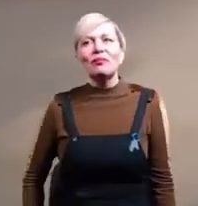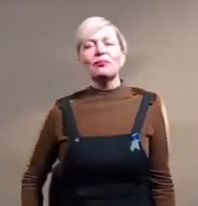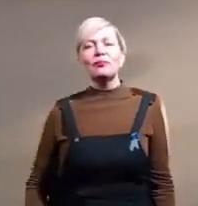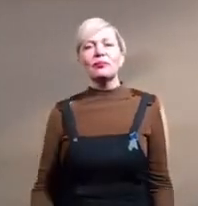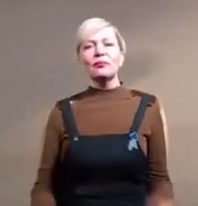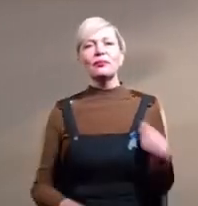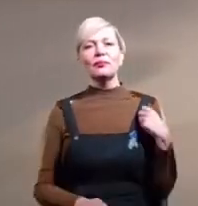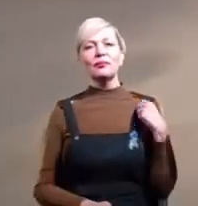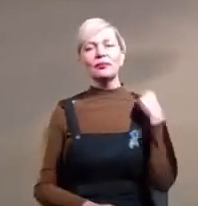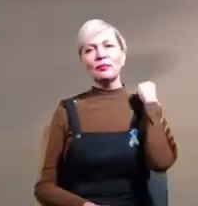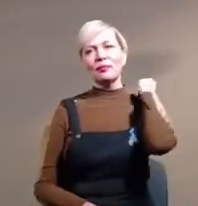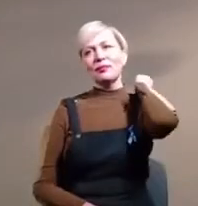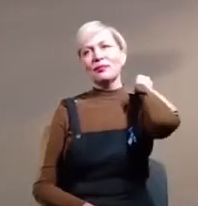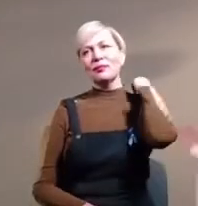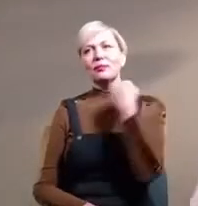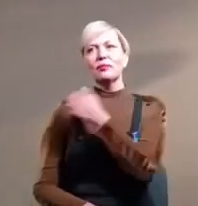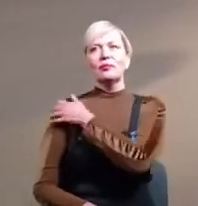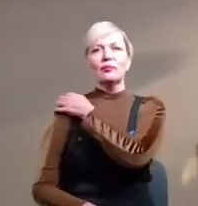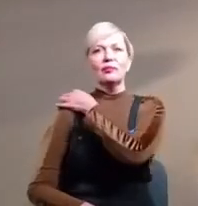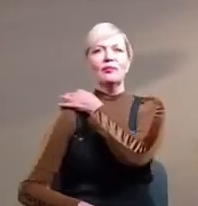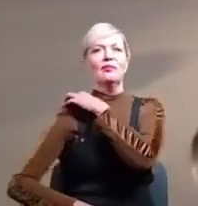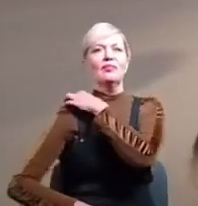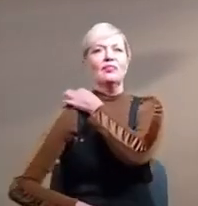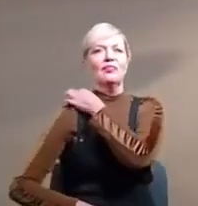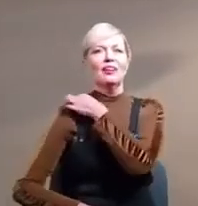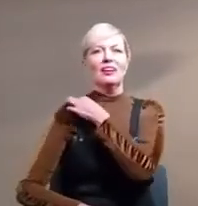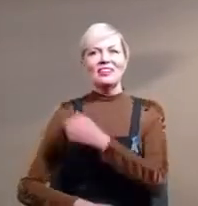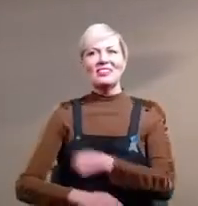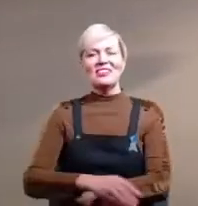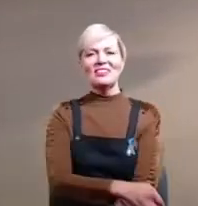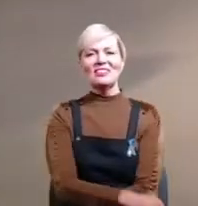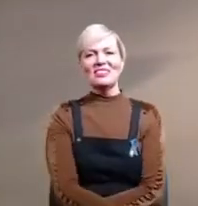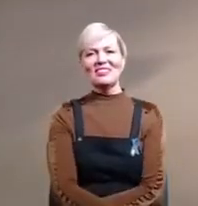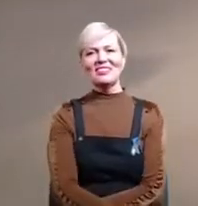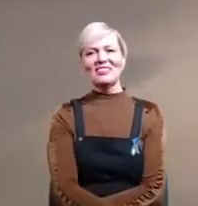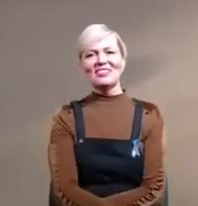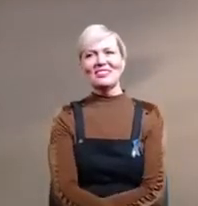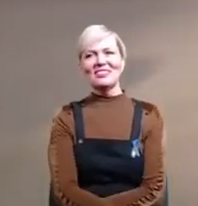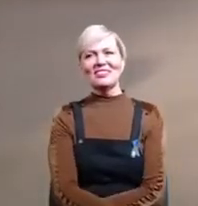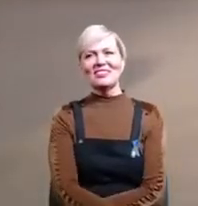Hello. Эй, малыха, привет.